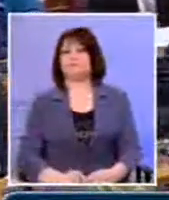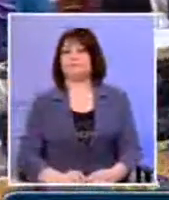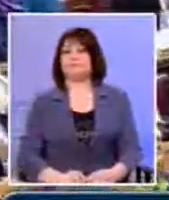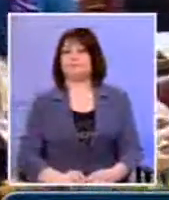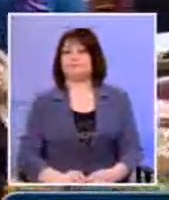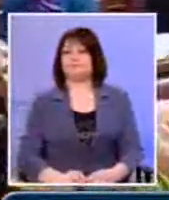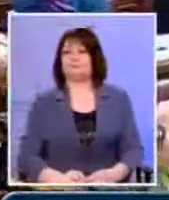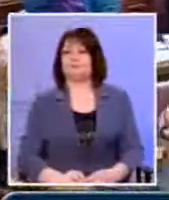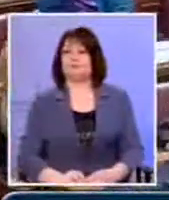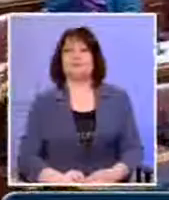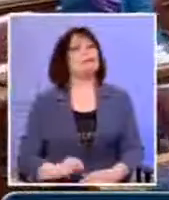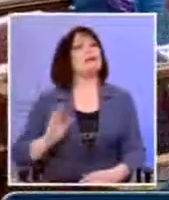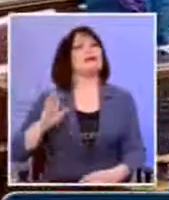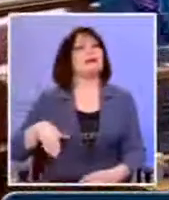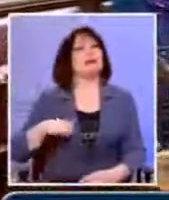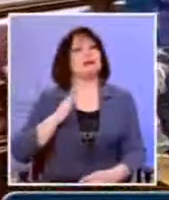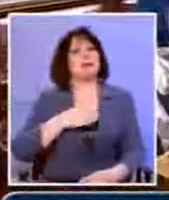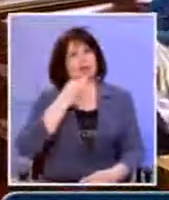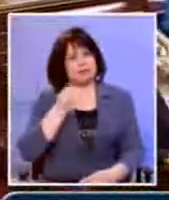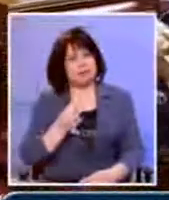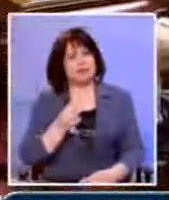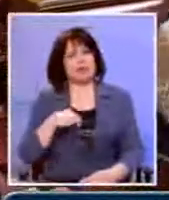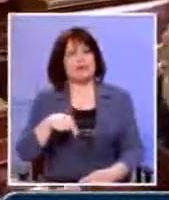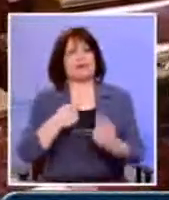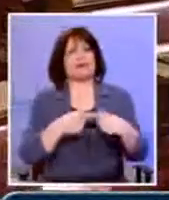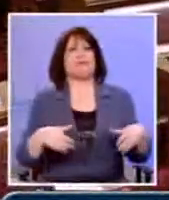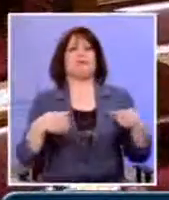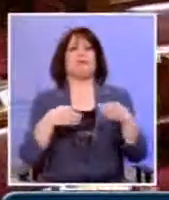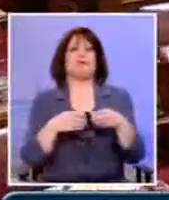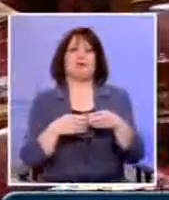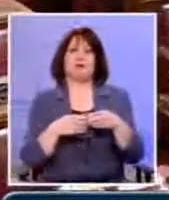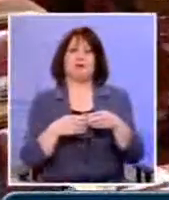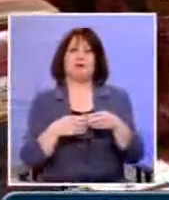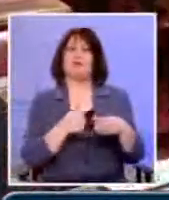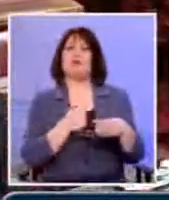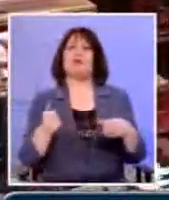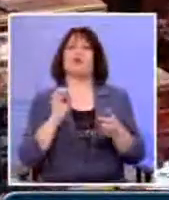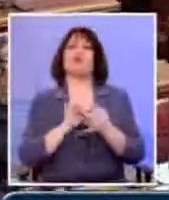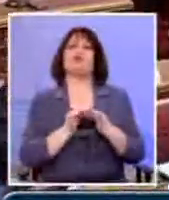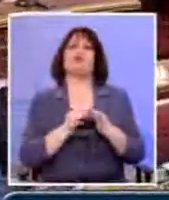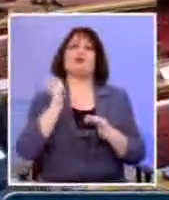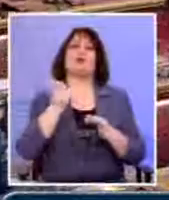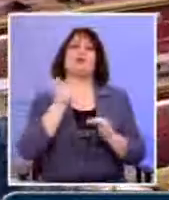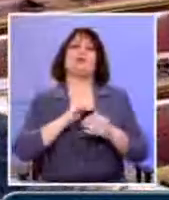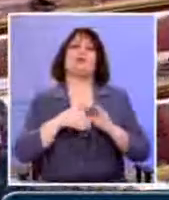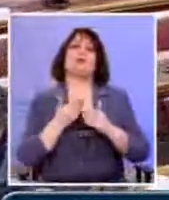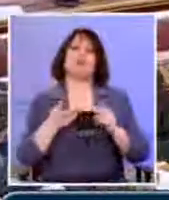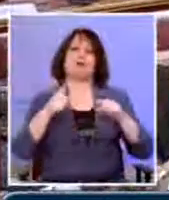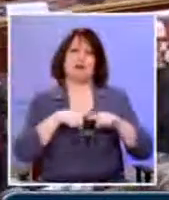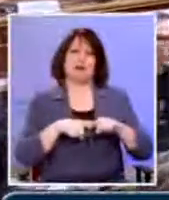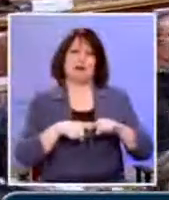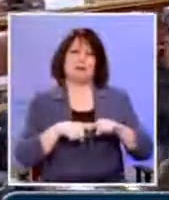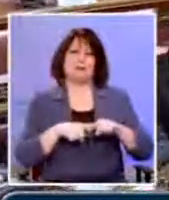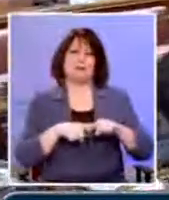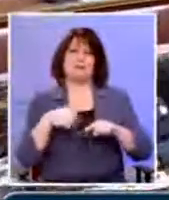Και το τελευταίο που μπορώ να πω για το έργο αυτής της Επιτροπής, η οποία νομίζω εκτός από ιστορικό και εθνικό ενδιαφέρον για την Ελλάδα θα έχει